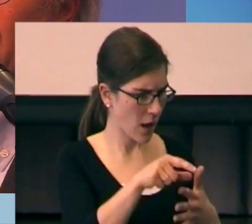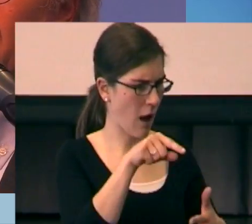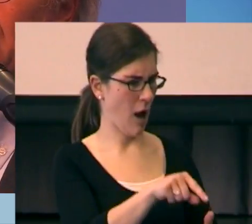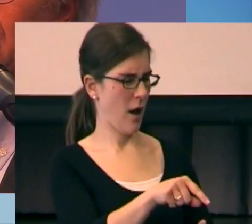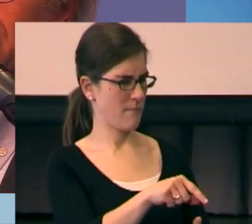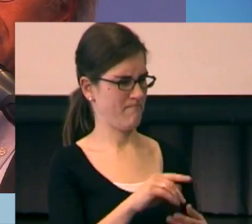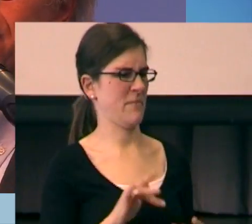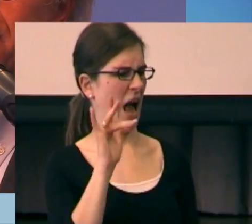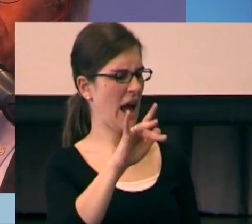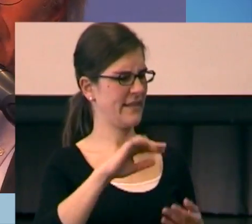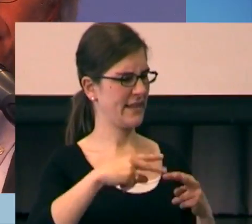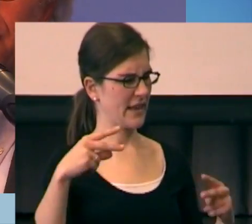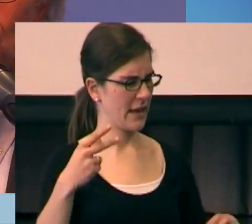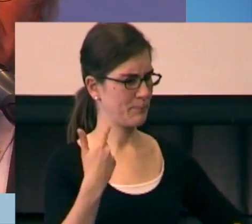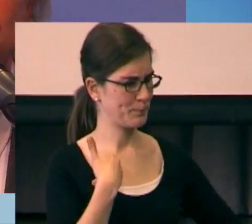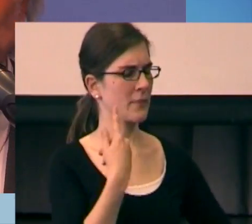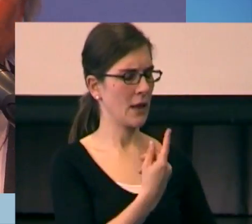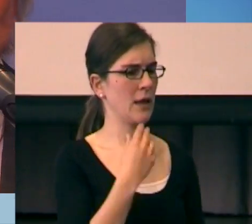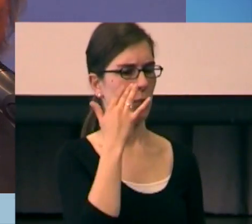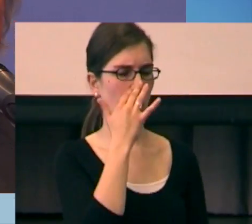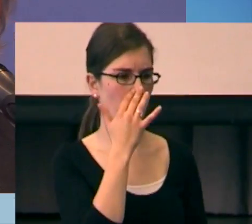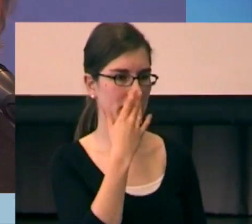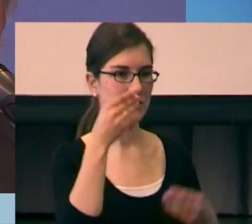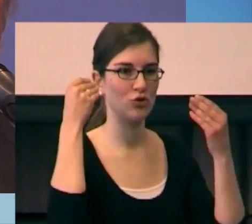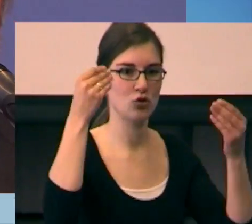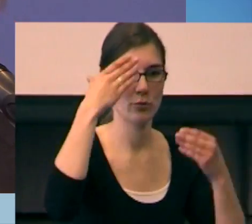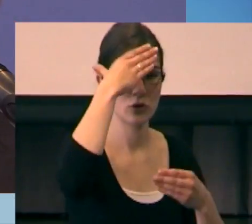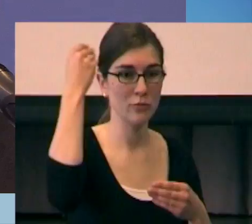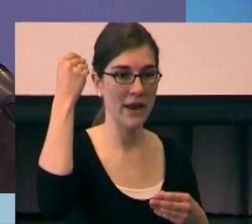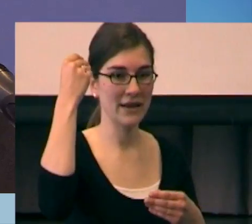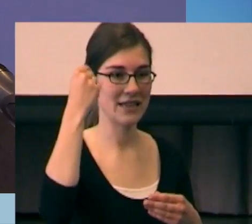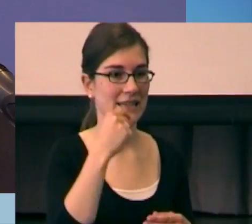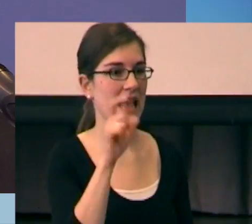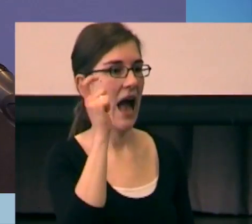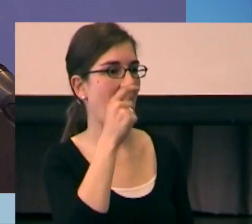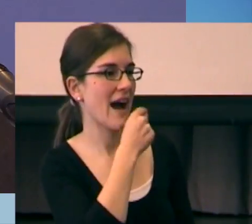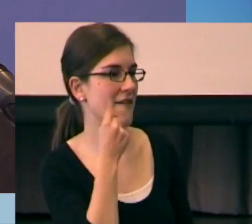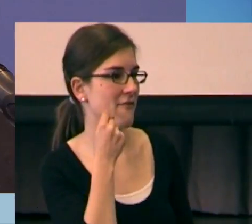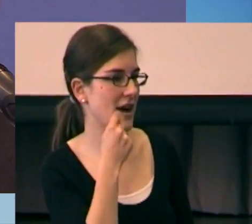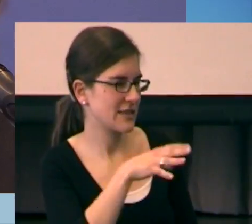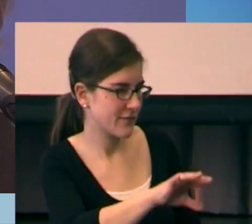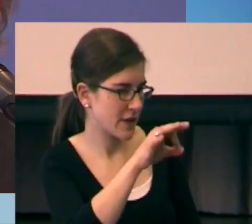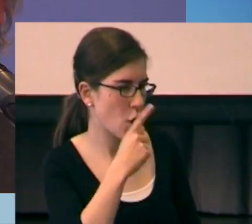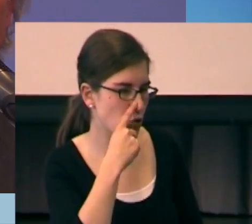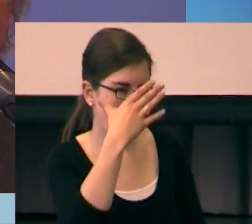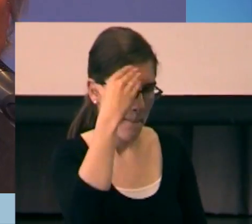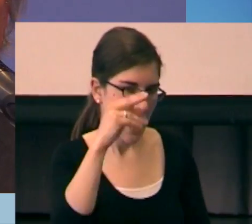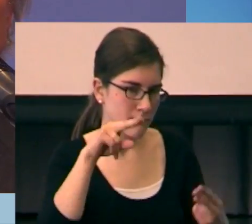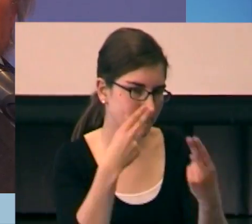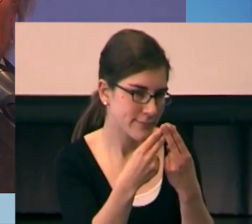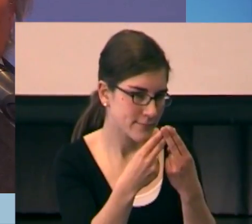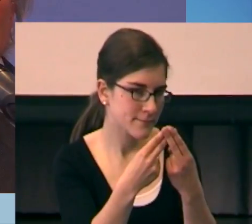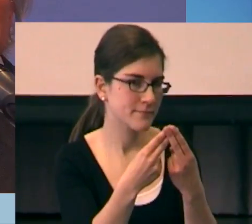Man hat versucht, ein typisch männliches Eiweiß zu finden, was man nur Männern zuweisen kann. Es ging um